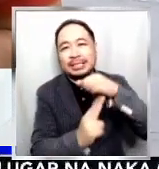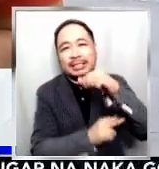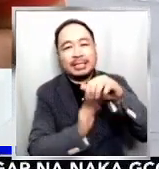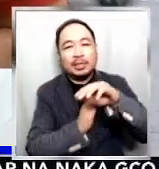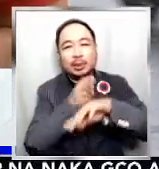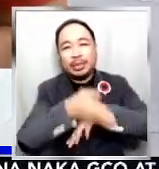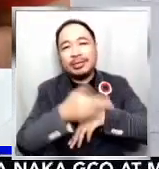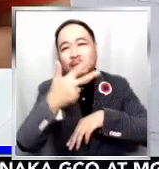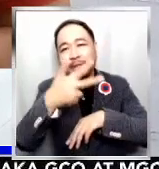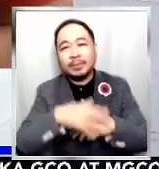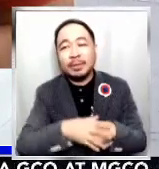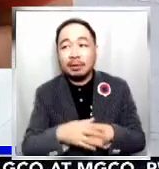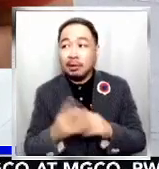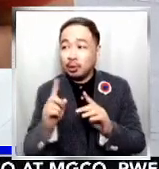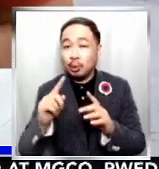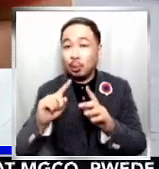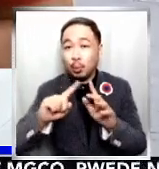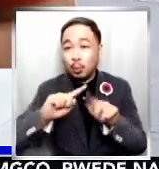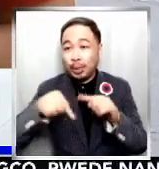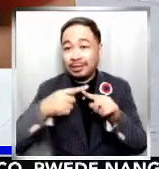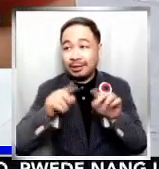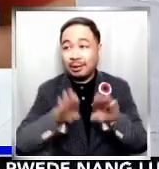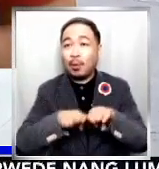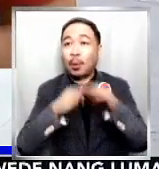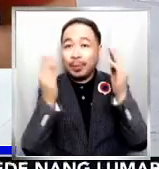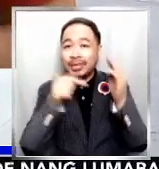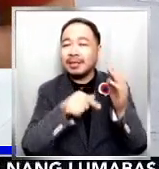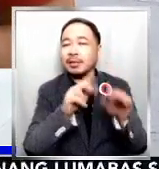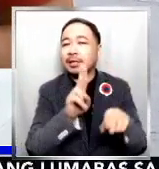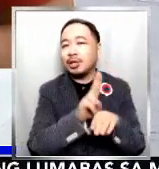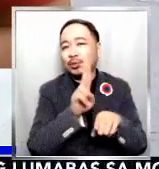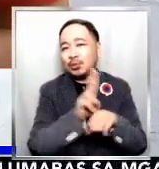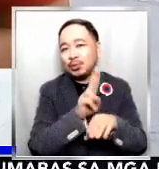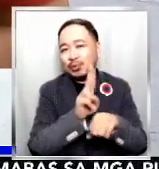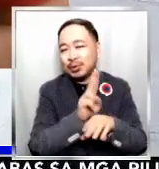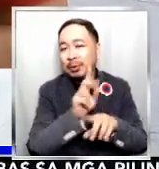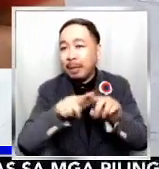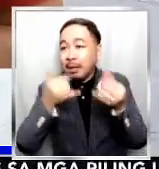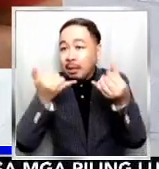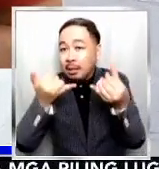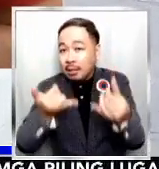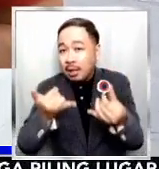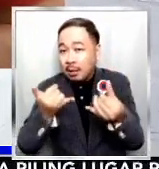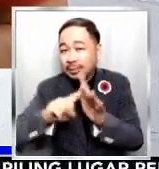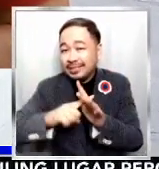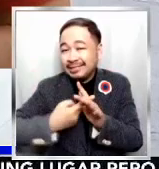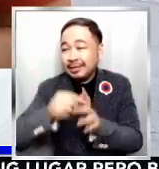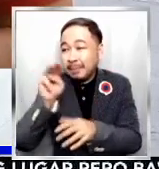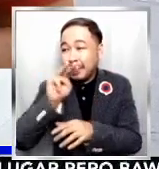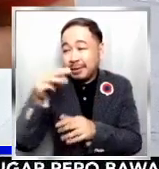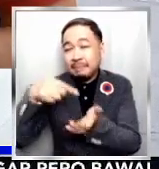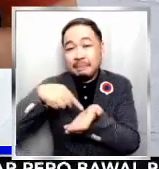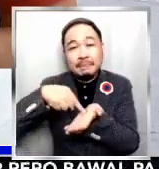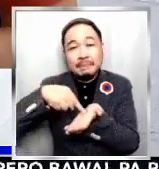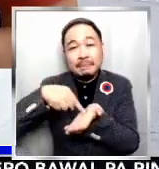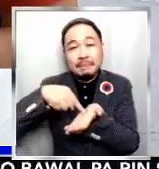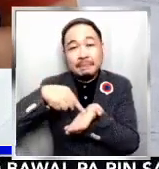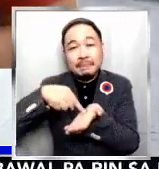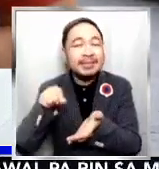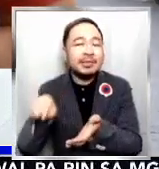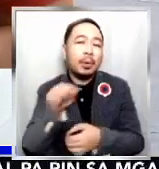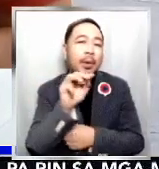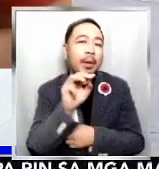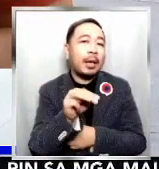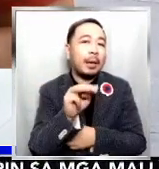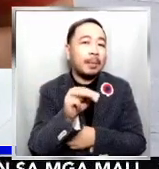motorista, lalo pat libre dumaan. Pero ngayong may bayad na simula Lunes, inaasahan ng Metropolitan Development Authority na